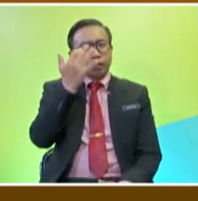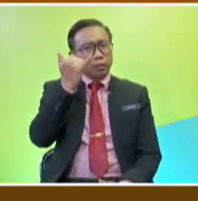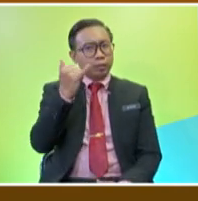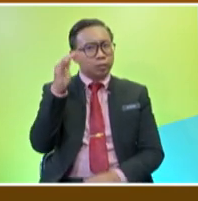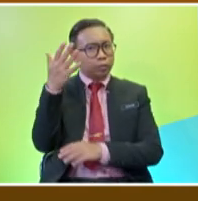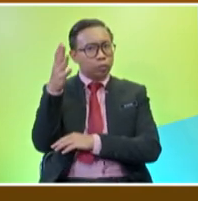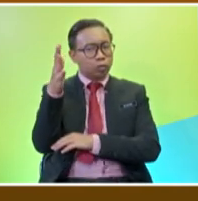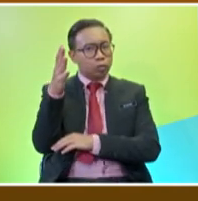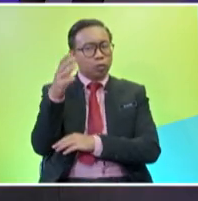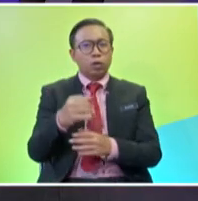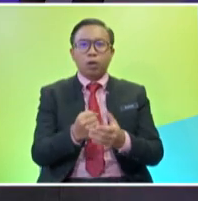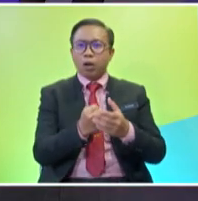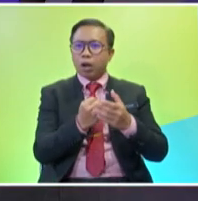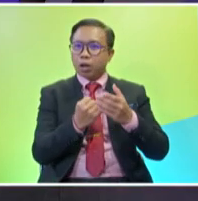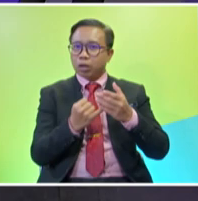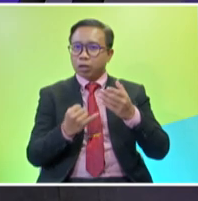di kawasan gurun akan nya panjang